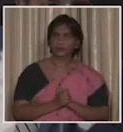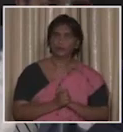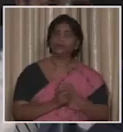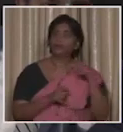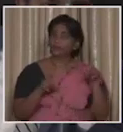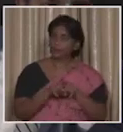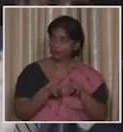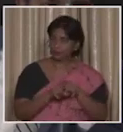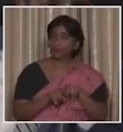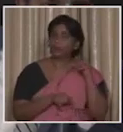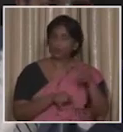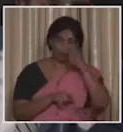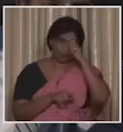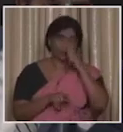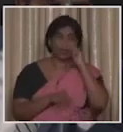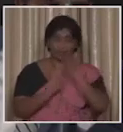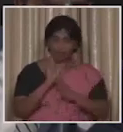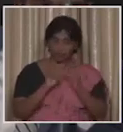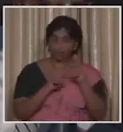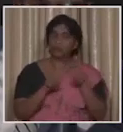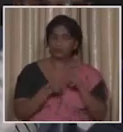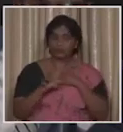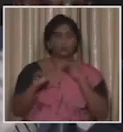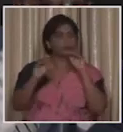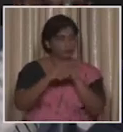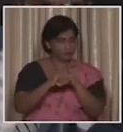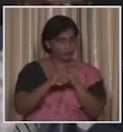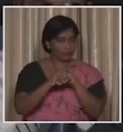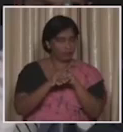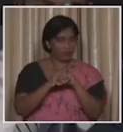ඒ නිසා එතුමා මහජන නියෝජිතෙක් හැටියට සම්බන්ධ වෙලා